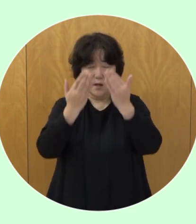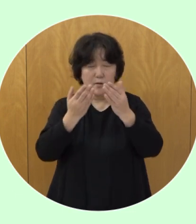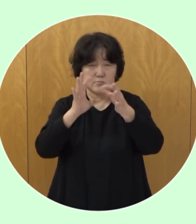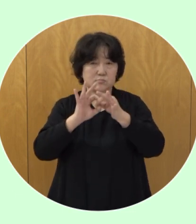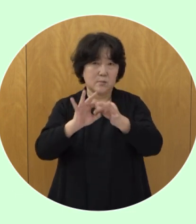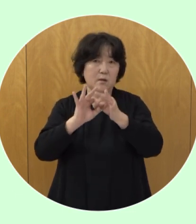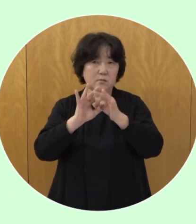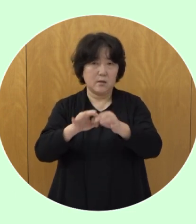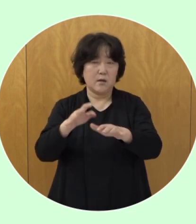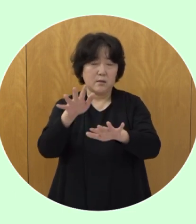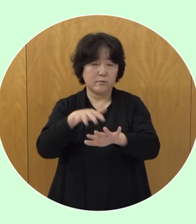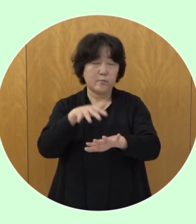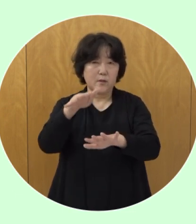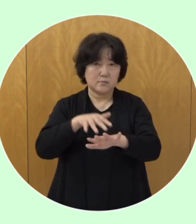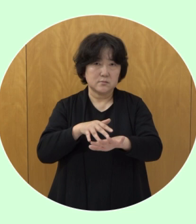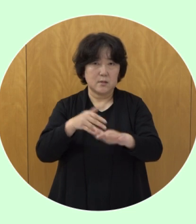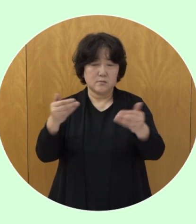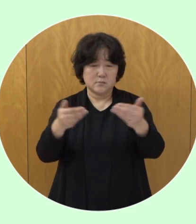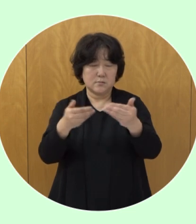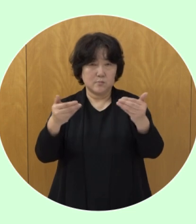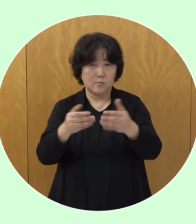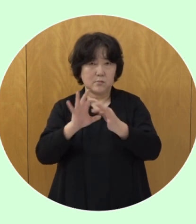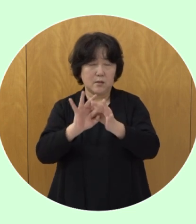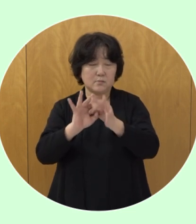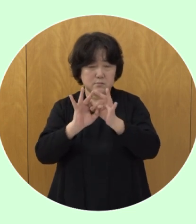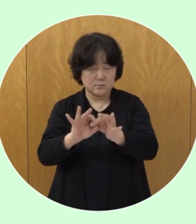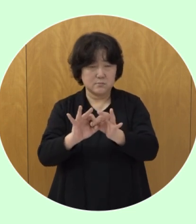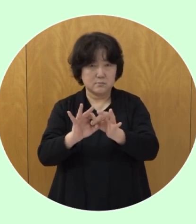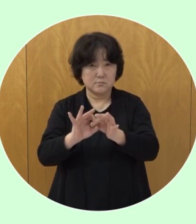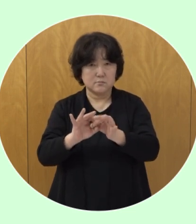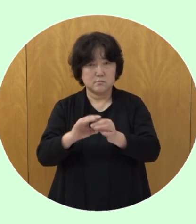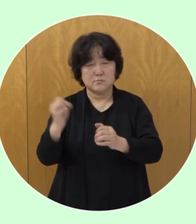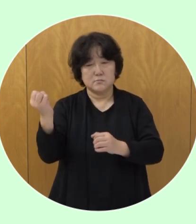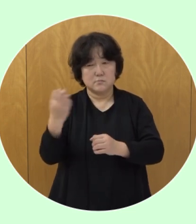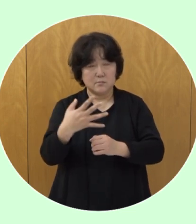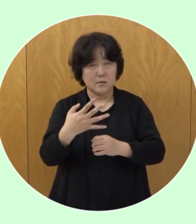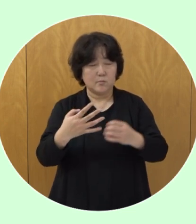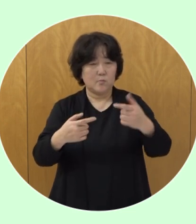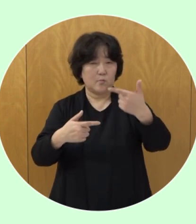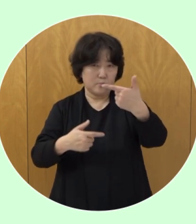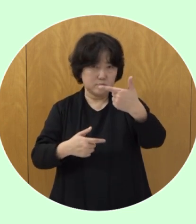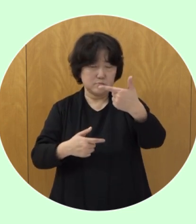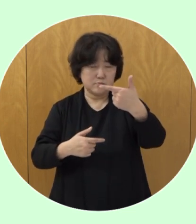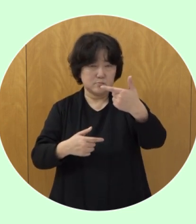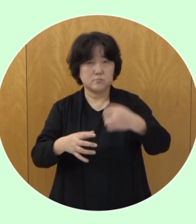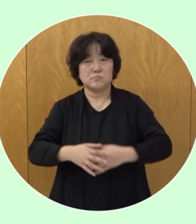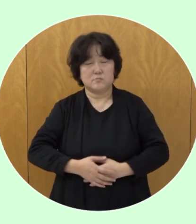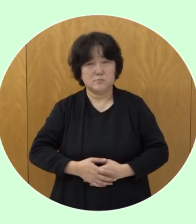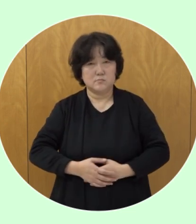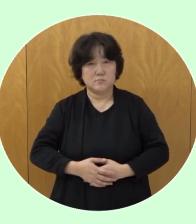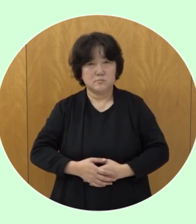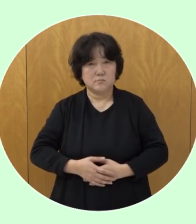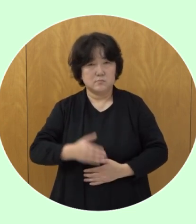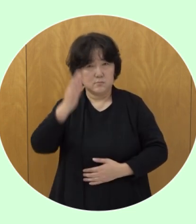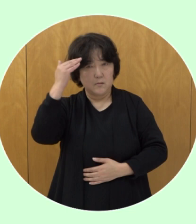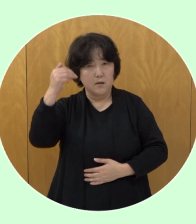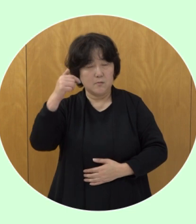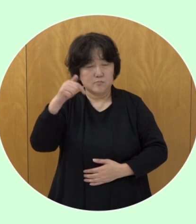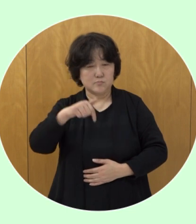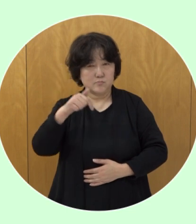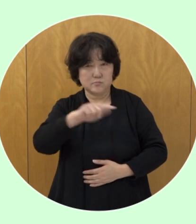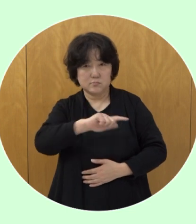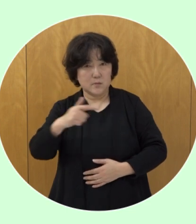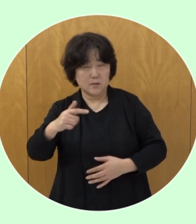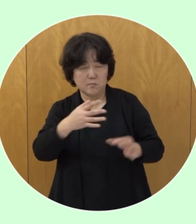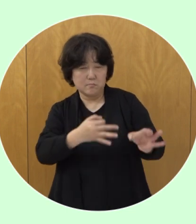元の斡旋事業者に対し、また番号の6につきましては、軽油、灯油等の燃料高